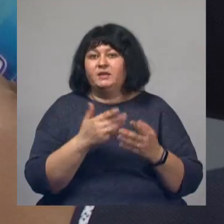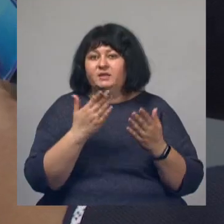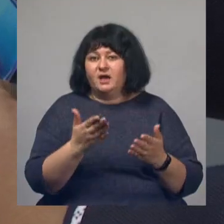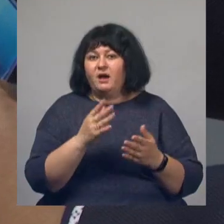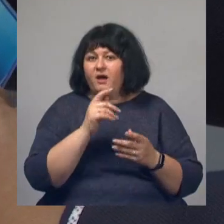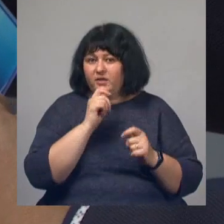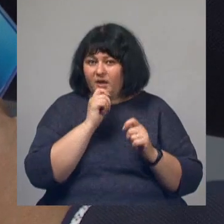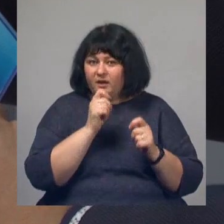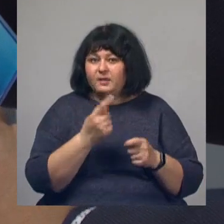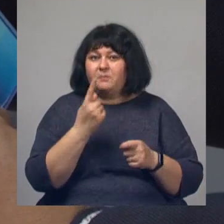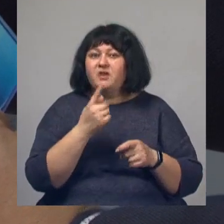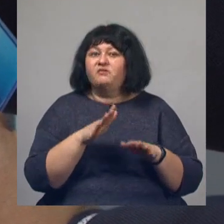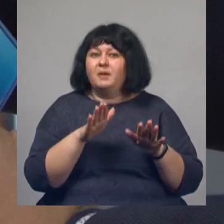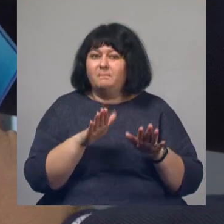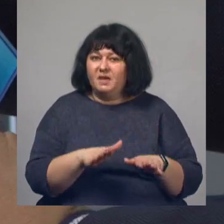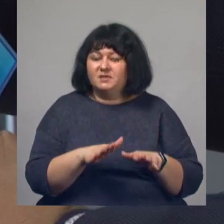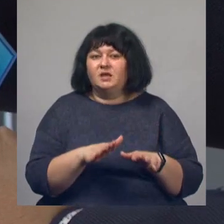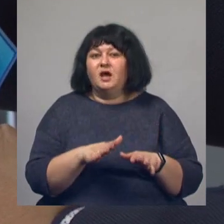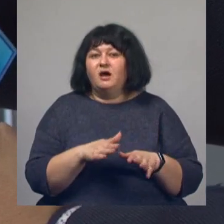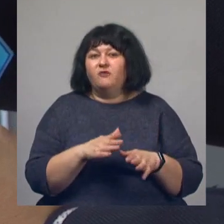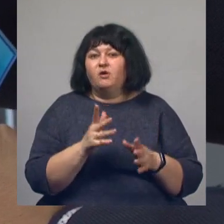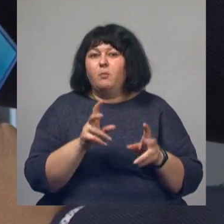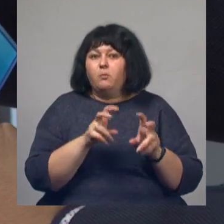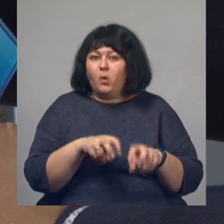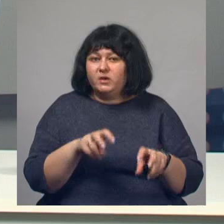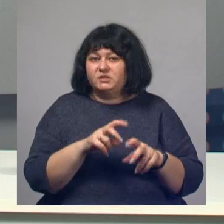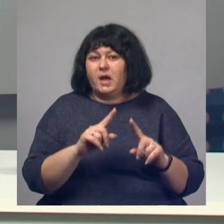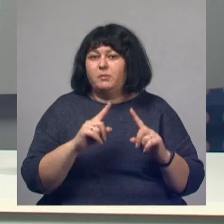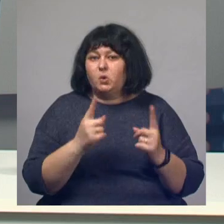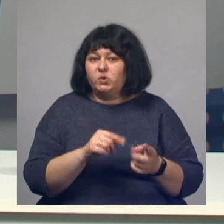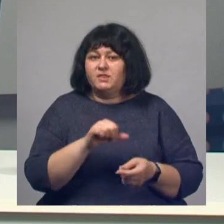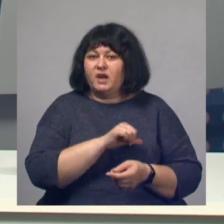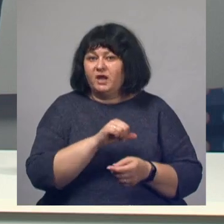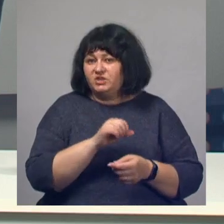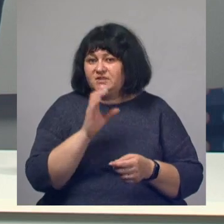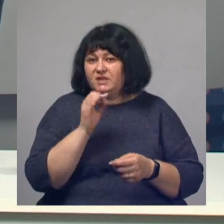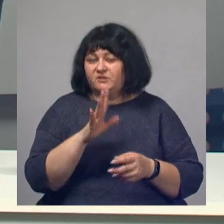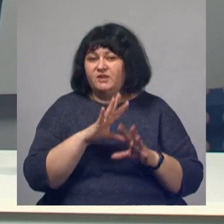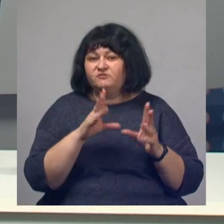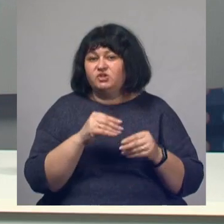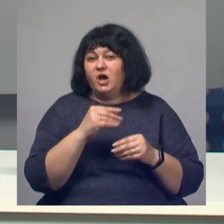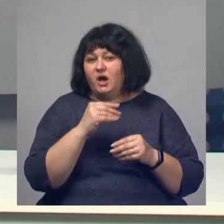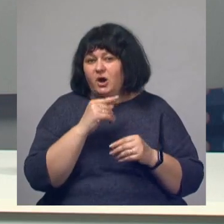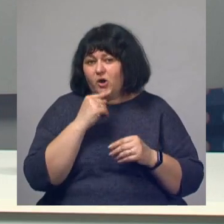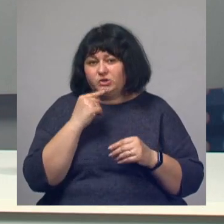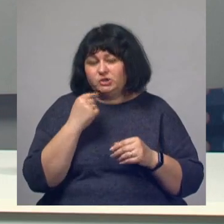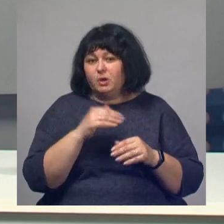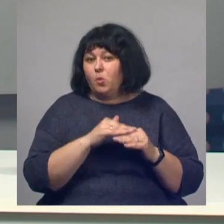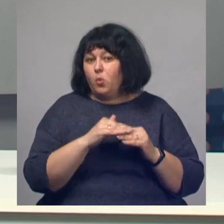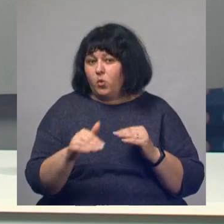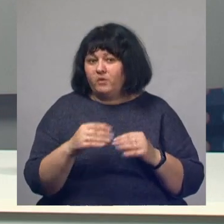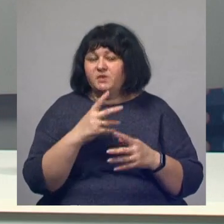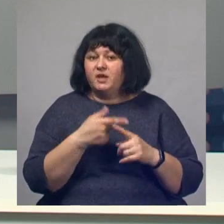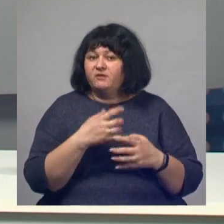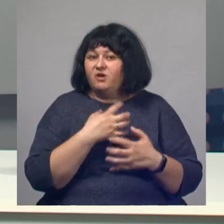награда, первое место в поиске и обнаружении наркотических средств на всероссийском уровне. Но тем важнее,